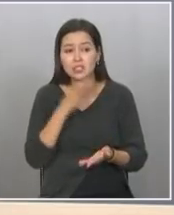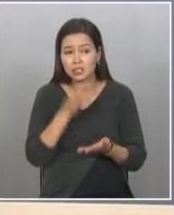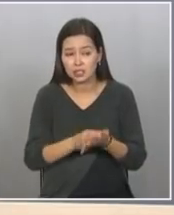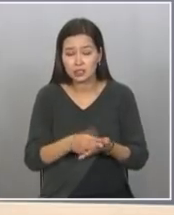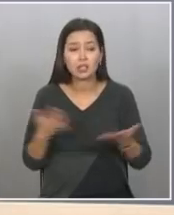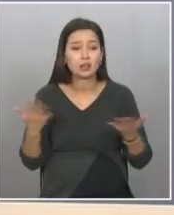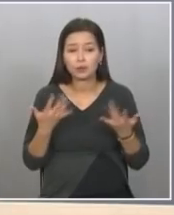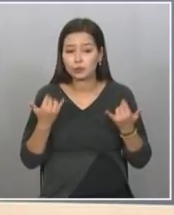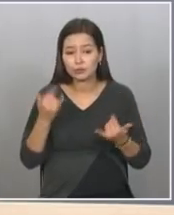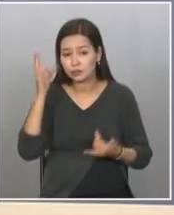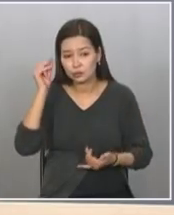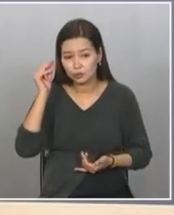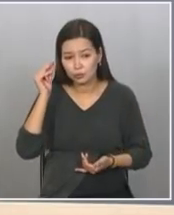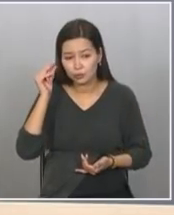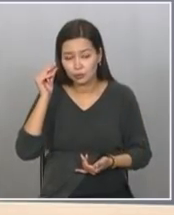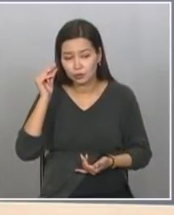Скажите, какое сегодня число?